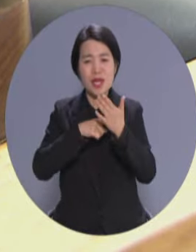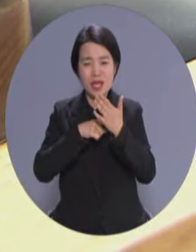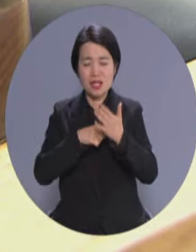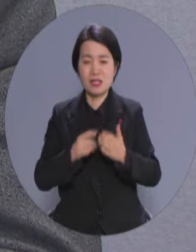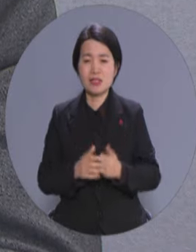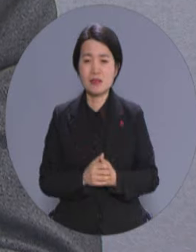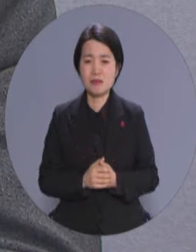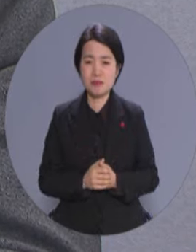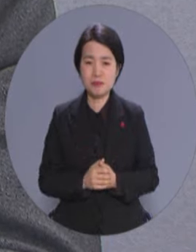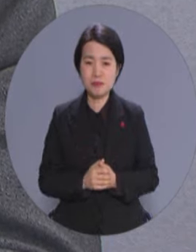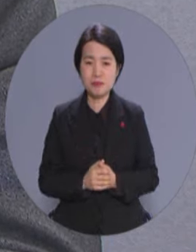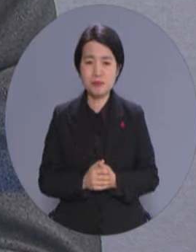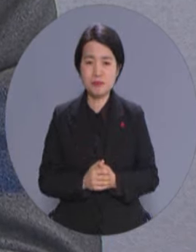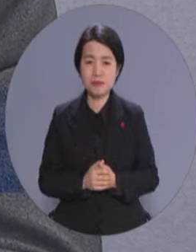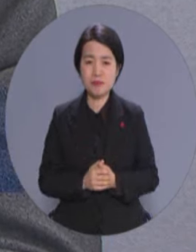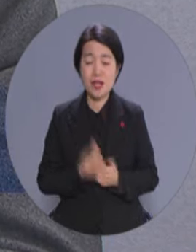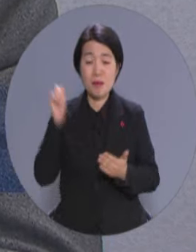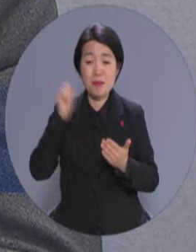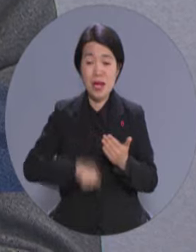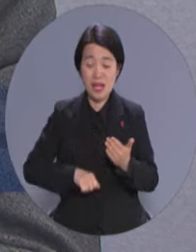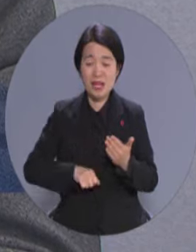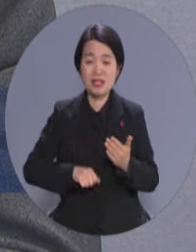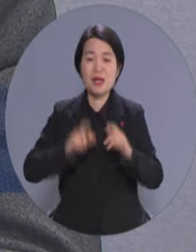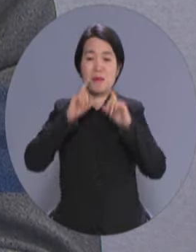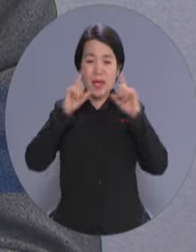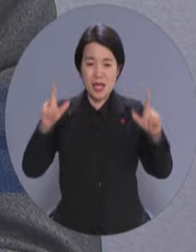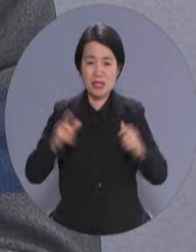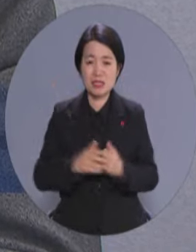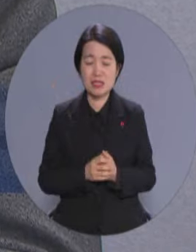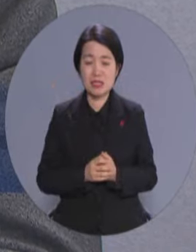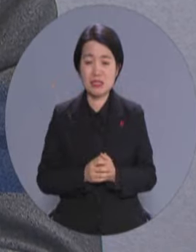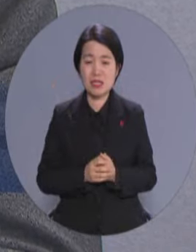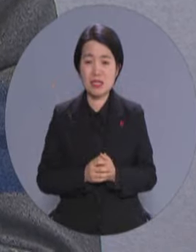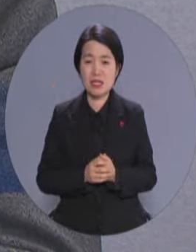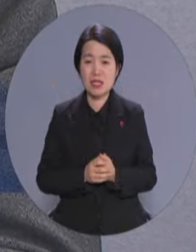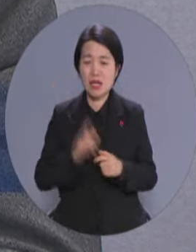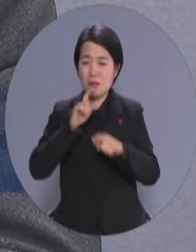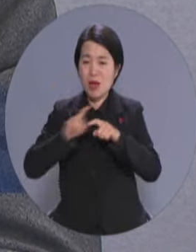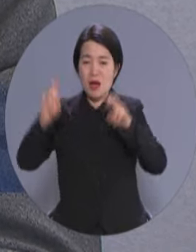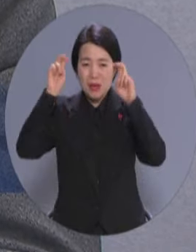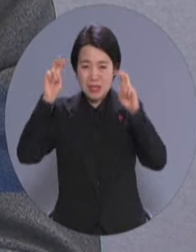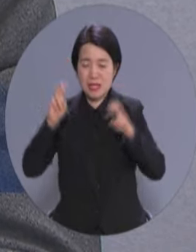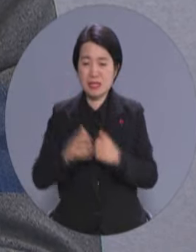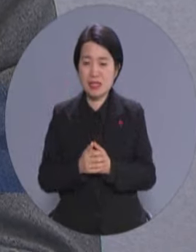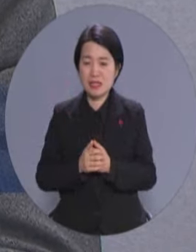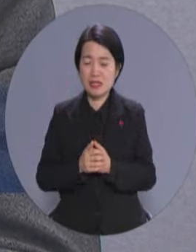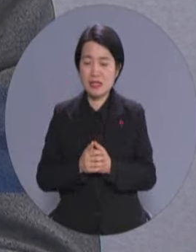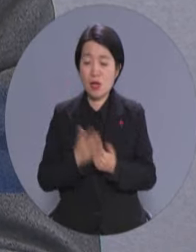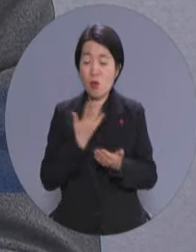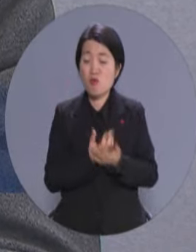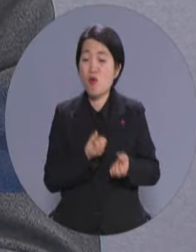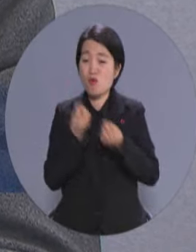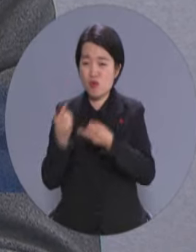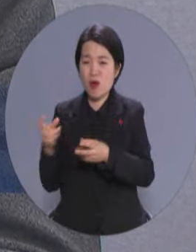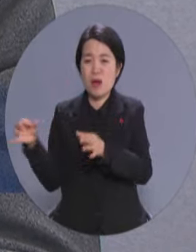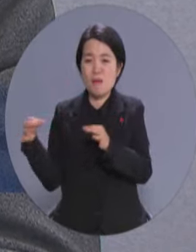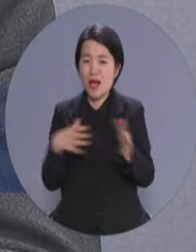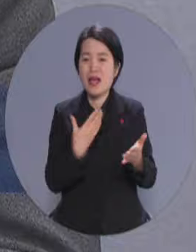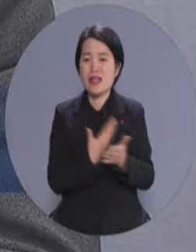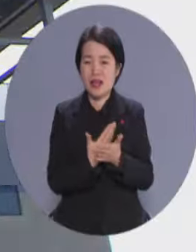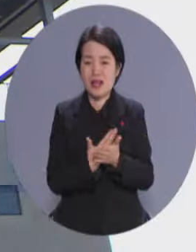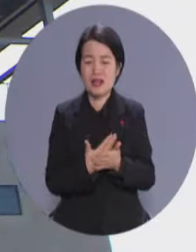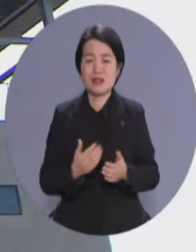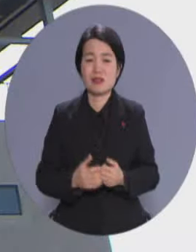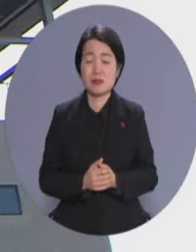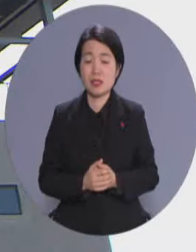보입니다. 결과가 나왔기 때문에 당연히 케이블카 측에 이행해라고 또 공문을 보내든지 이런 절차를